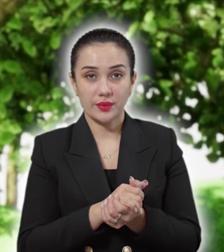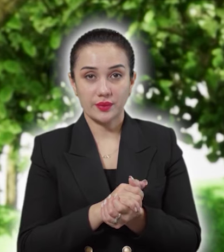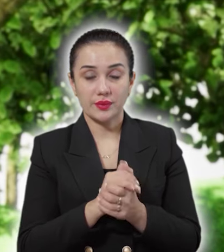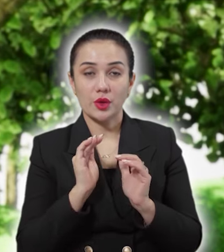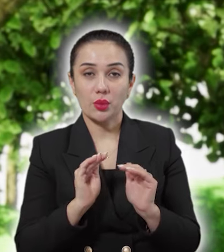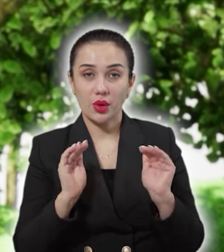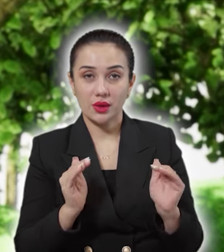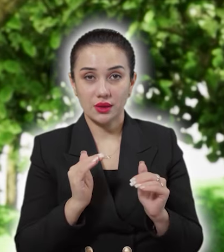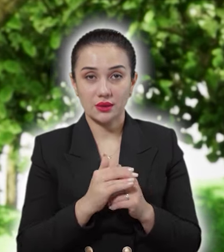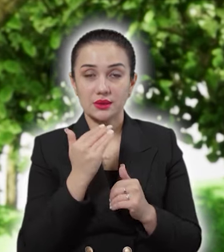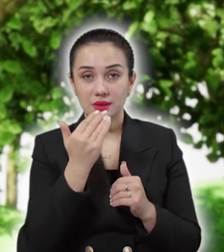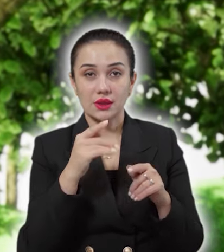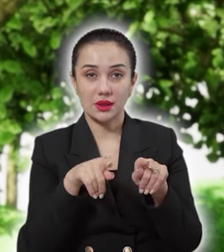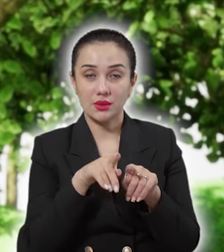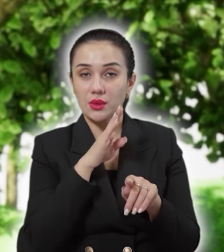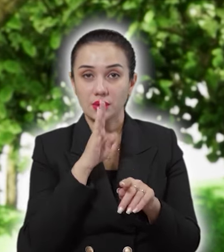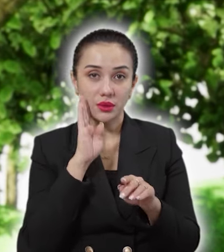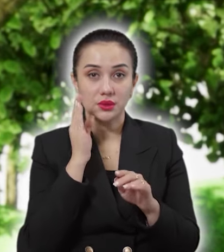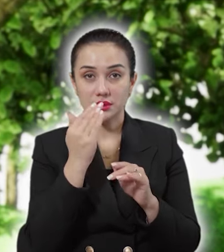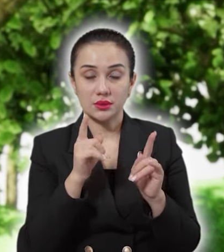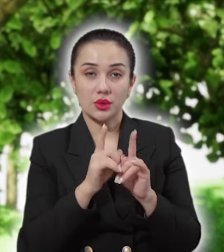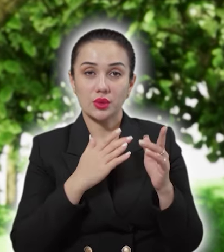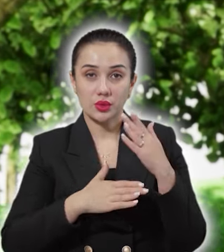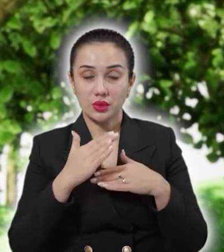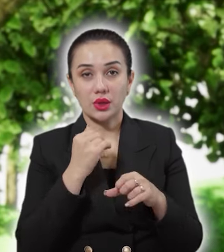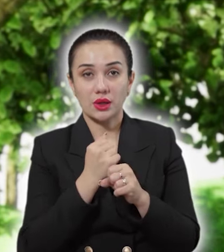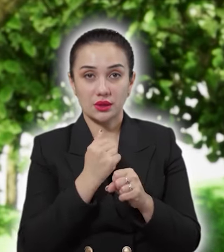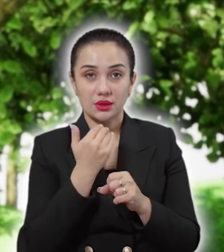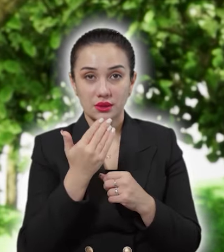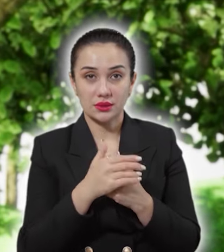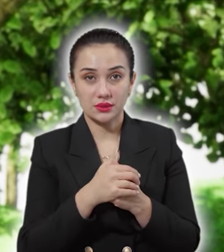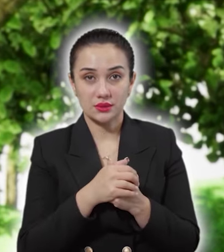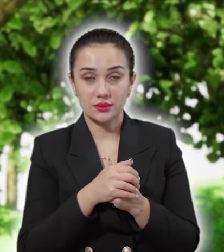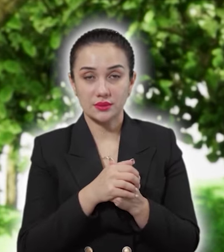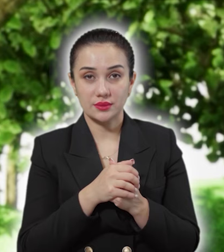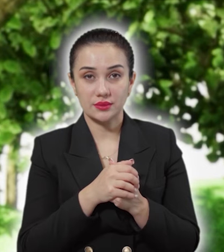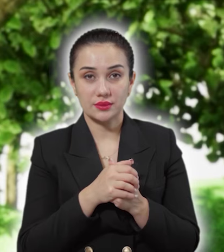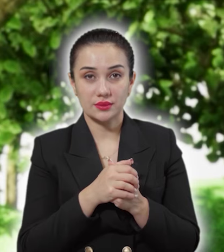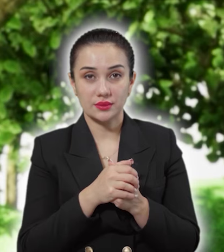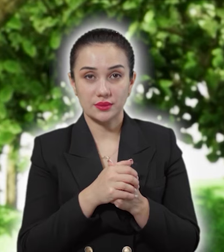Bolalar, sizlar ham onalaringizni xursand qiling.